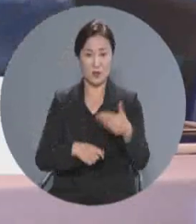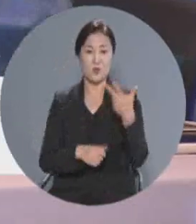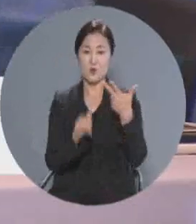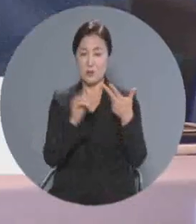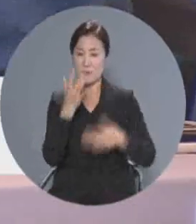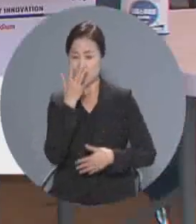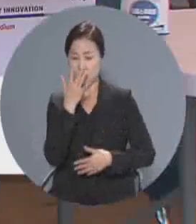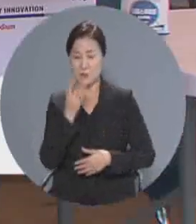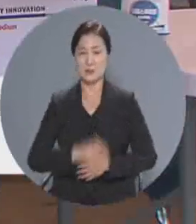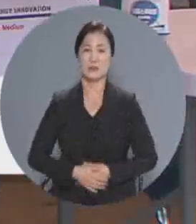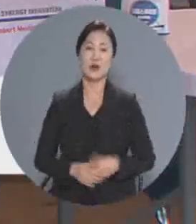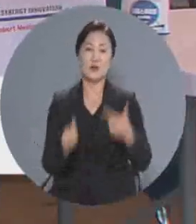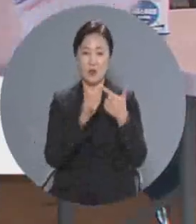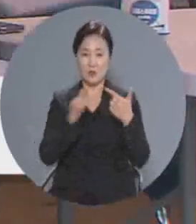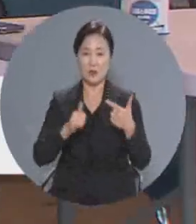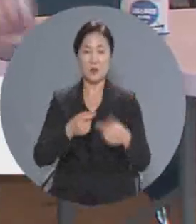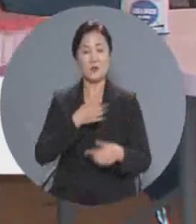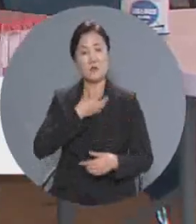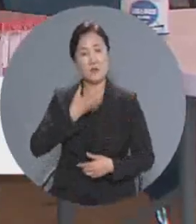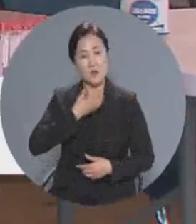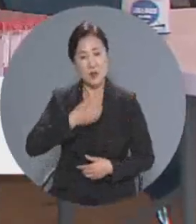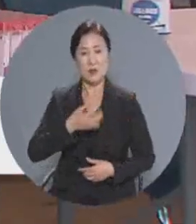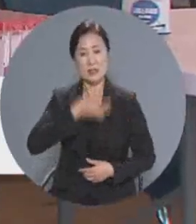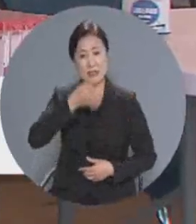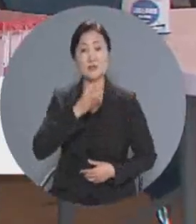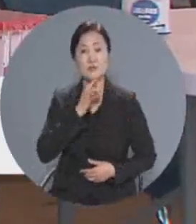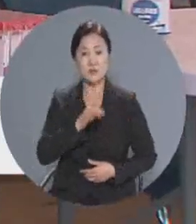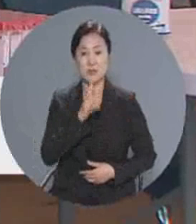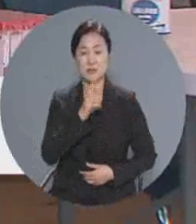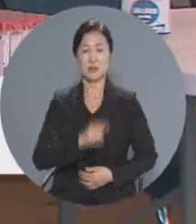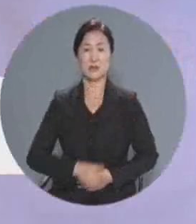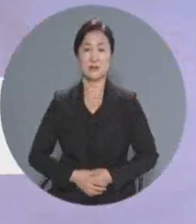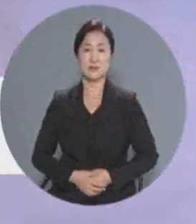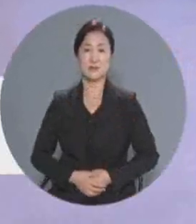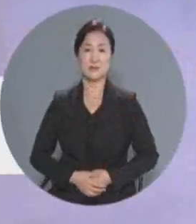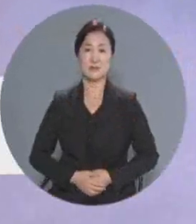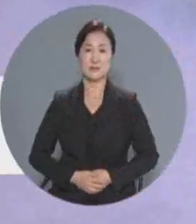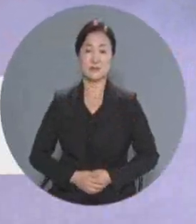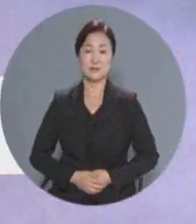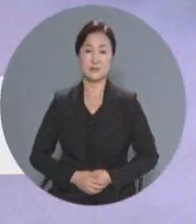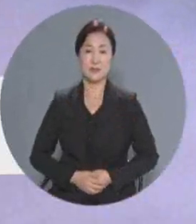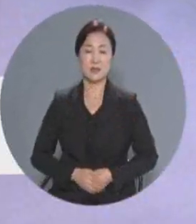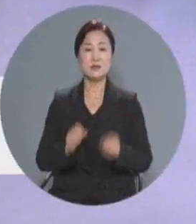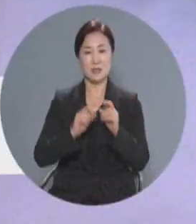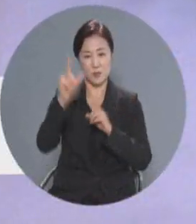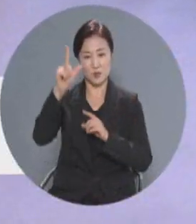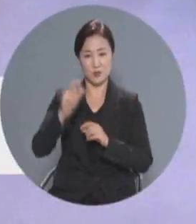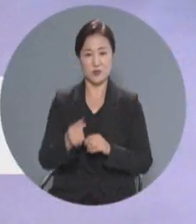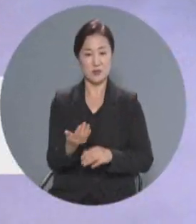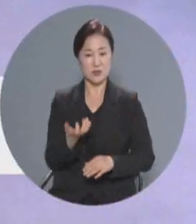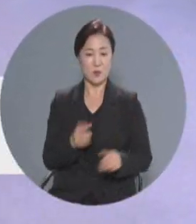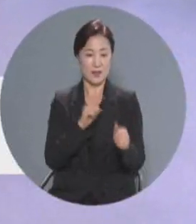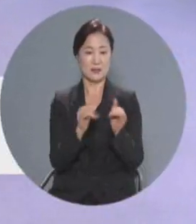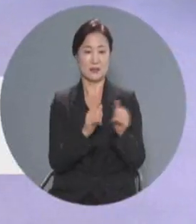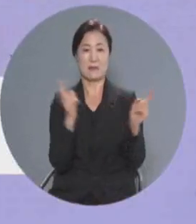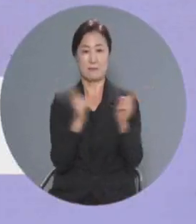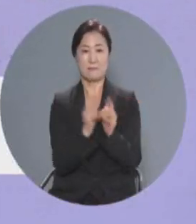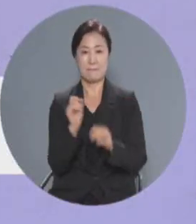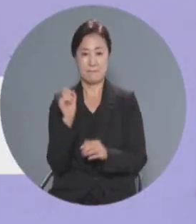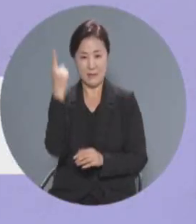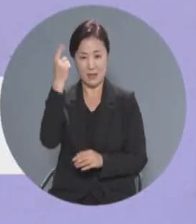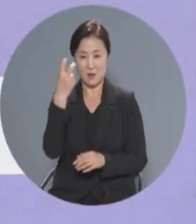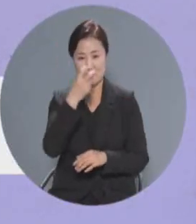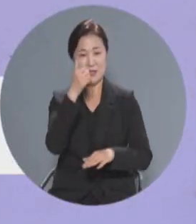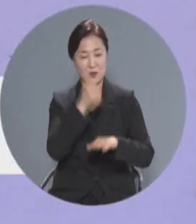무증상, 6명은 가벼운 인후통과 기침 등의 증상을 보였습니다. 또 대부분 기존 확진자와 접촉해 전수검사